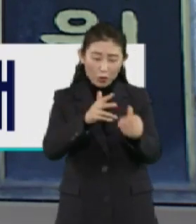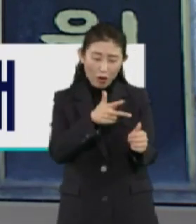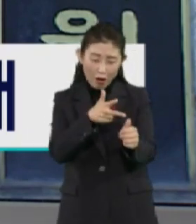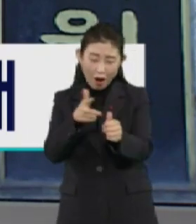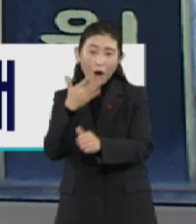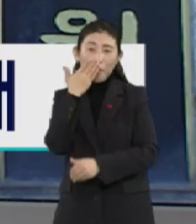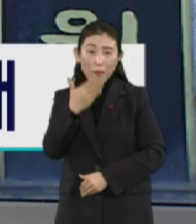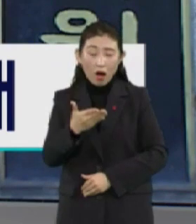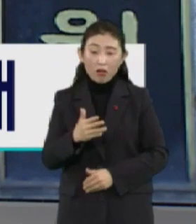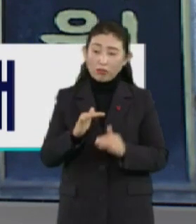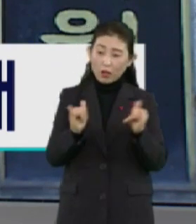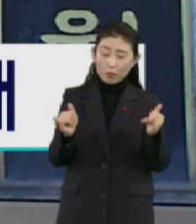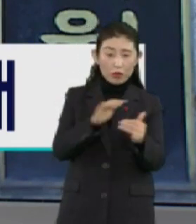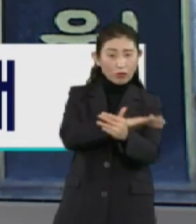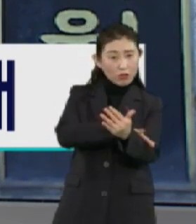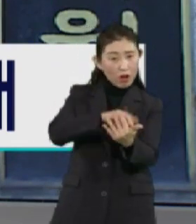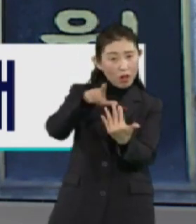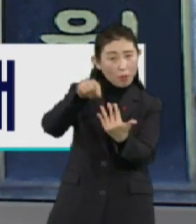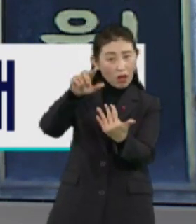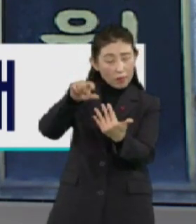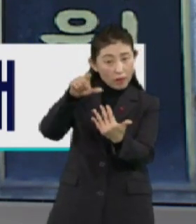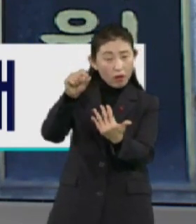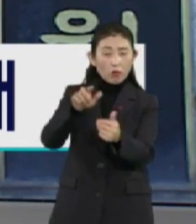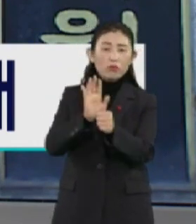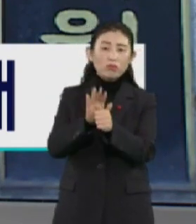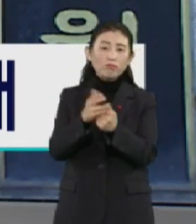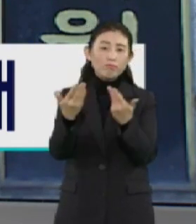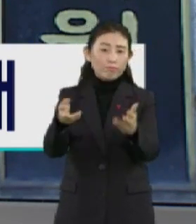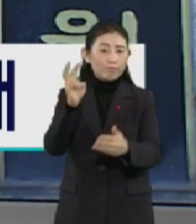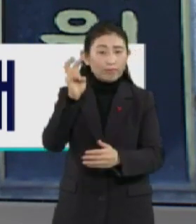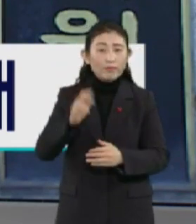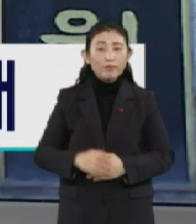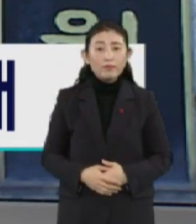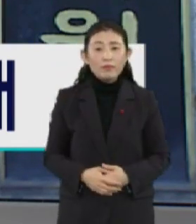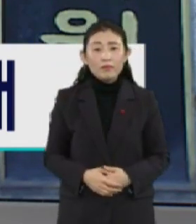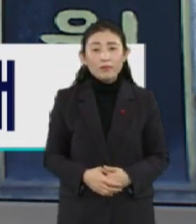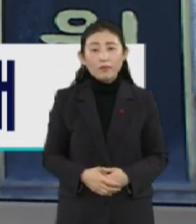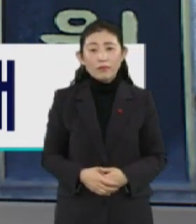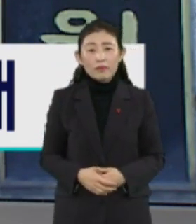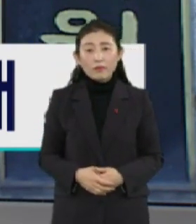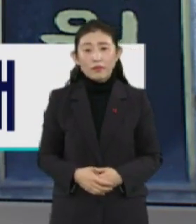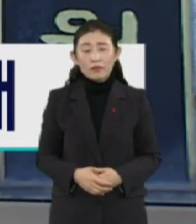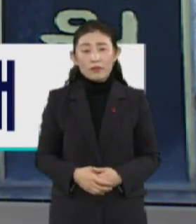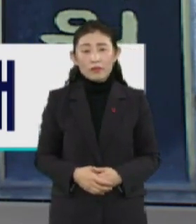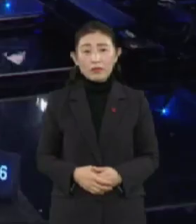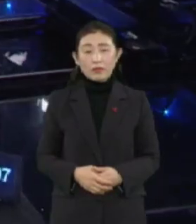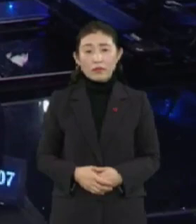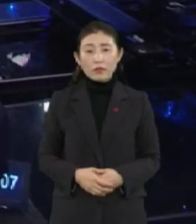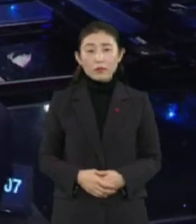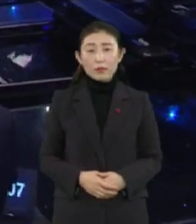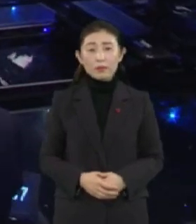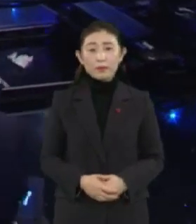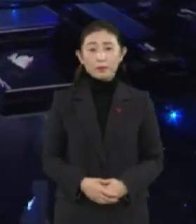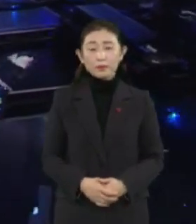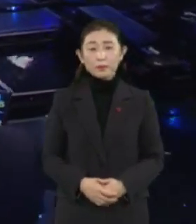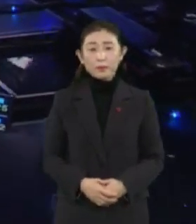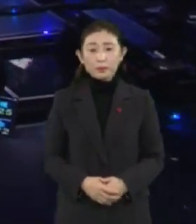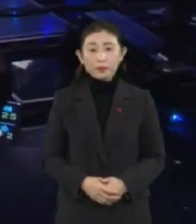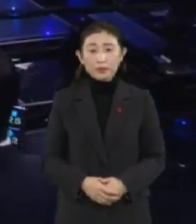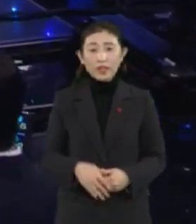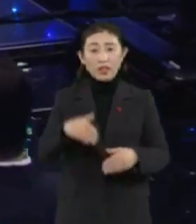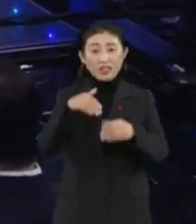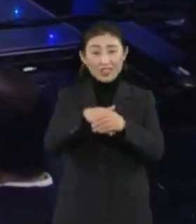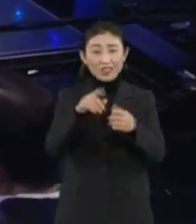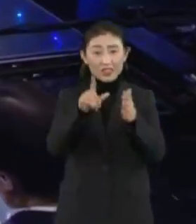가능해져 유권자들의 선택을 도울 전망입니다. 서울방송센터 이선학 기자가 보도합니다. 가져야만.